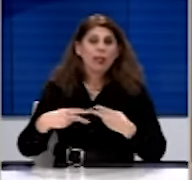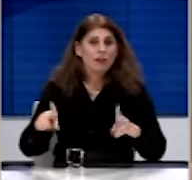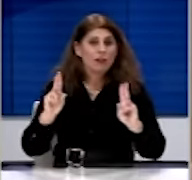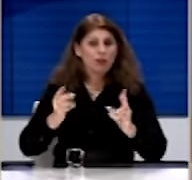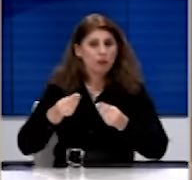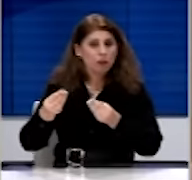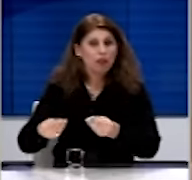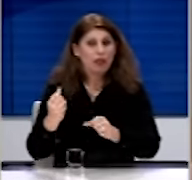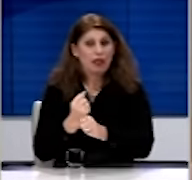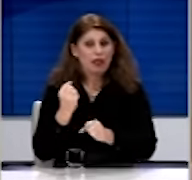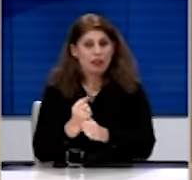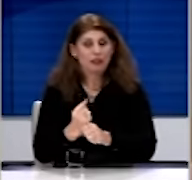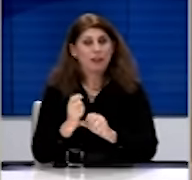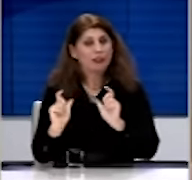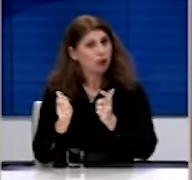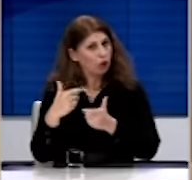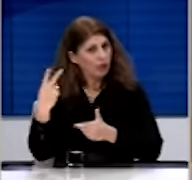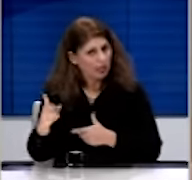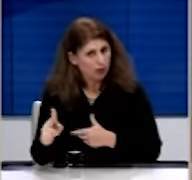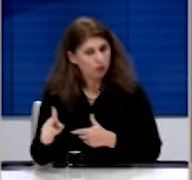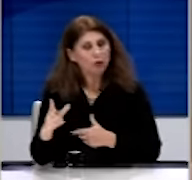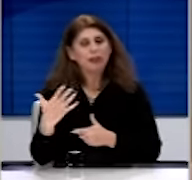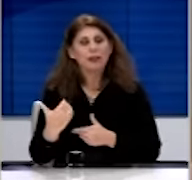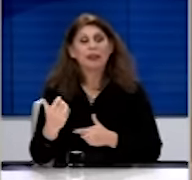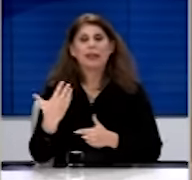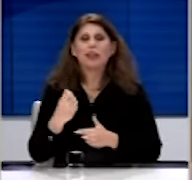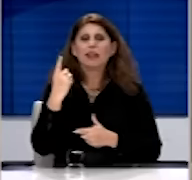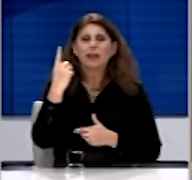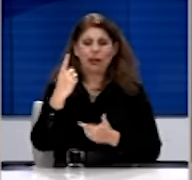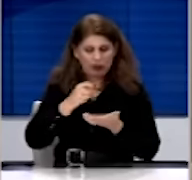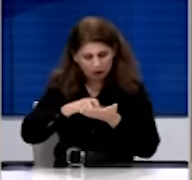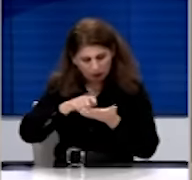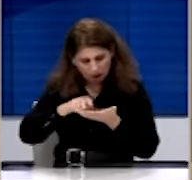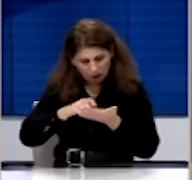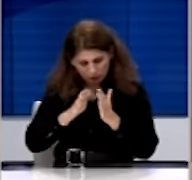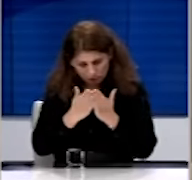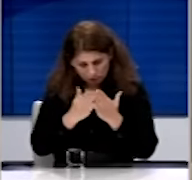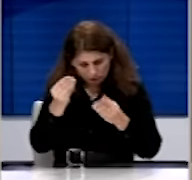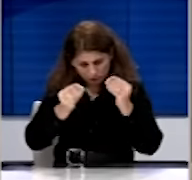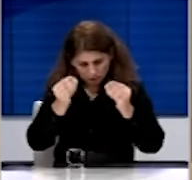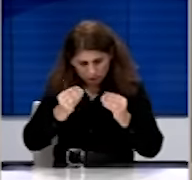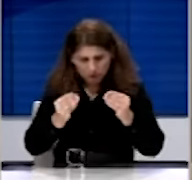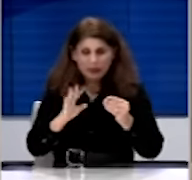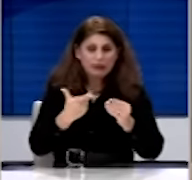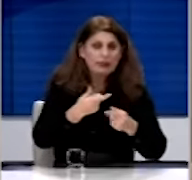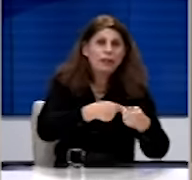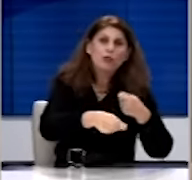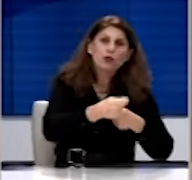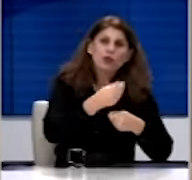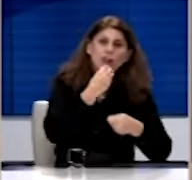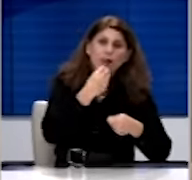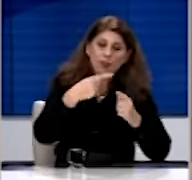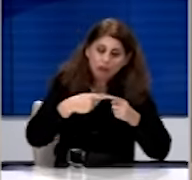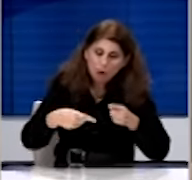στον εργαζόμενο, στην οικογένειά του, είναι να έχει ένα μπακαλοδεύτερο για να υπολογίζει τι θα ψωνίσει για να φάει